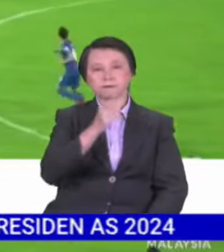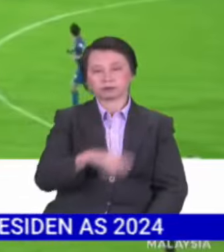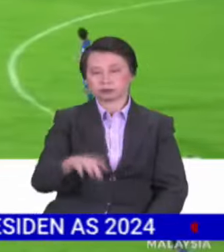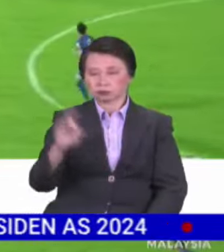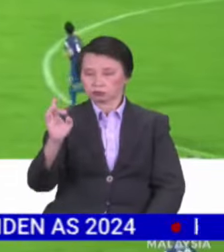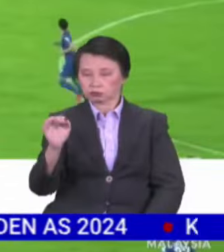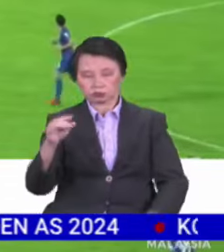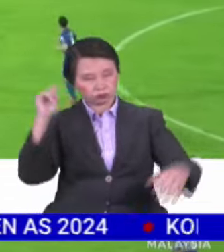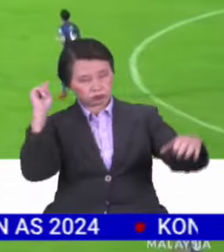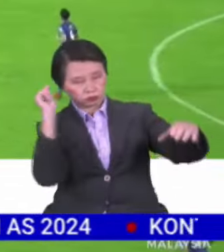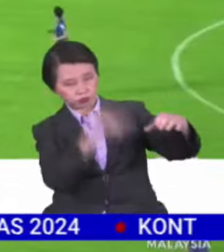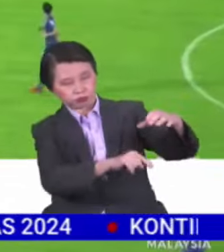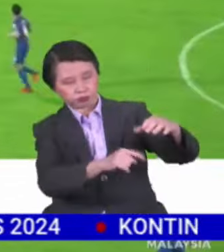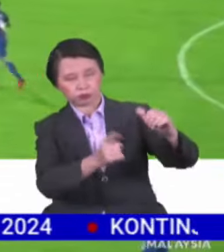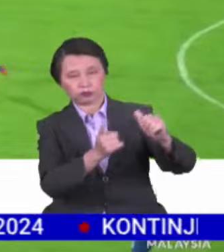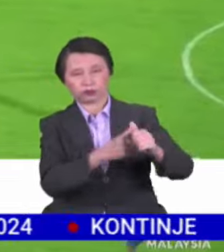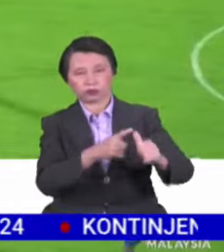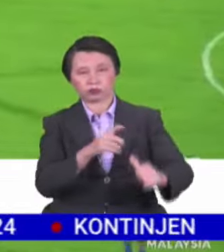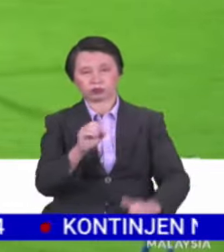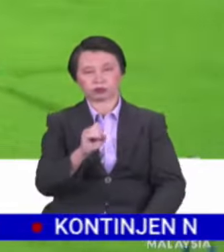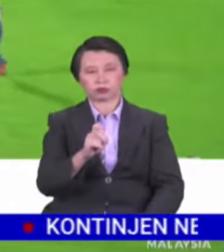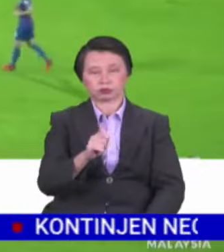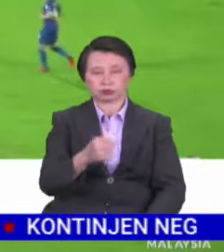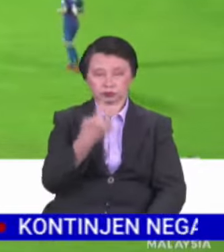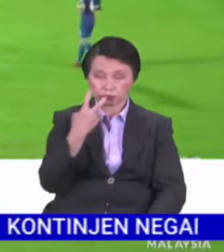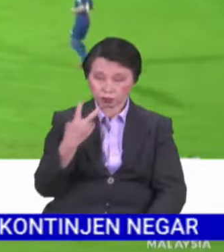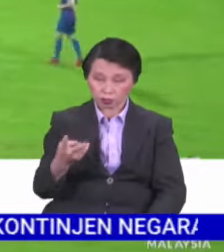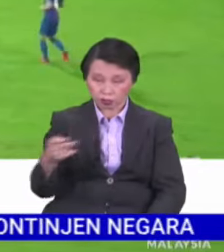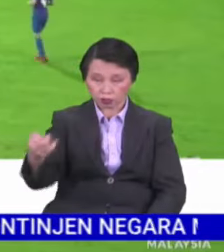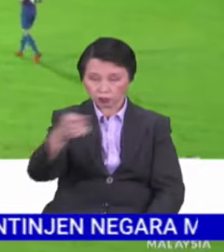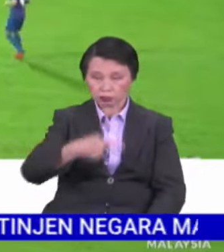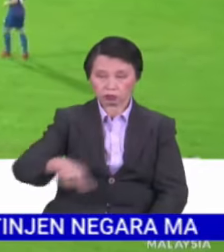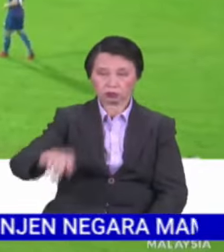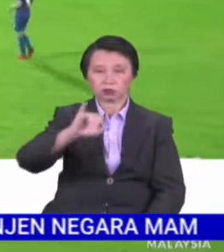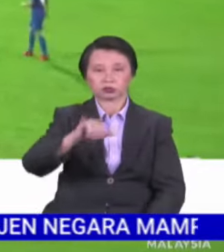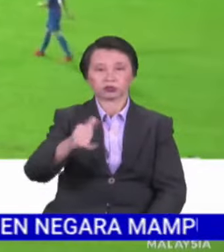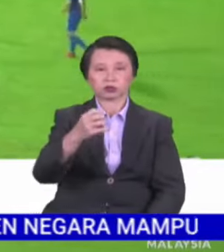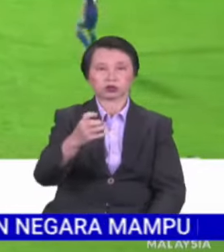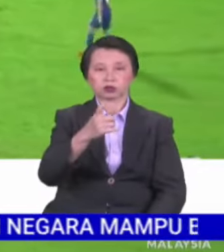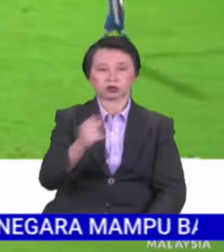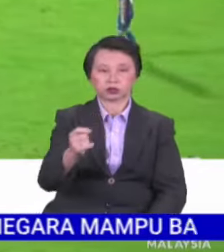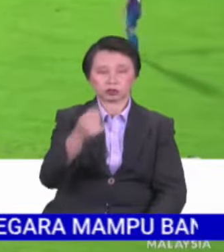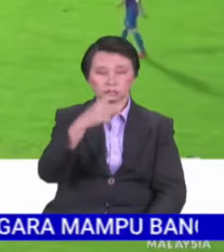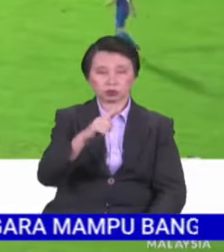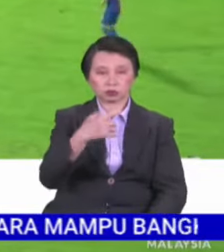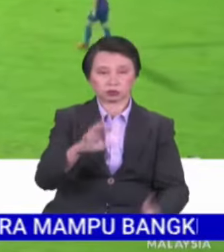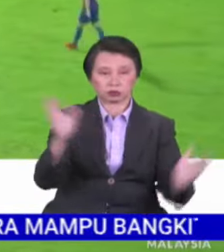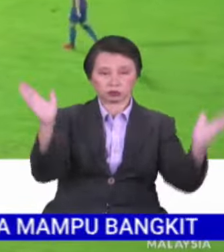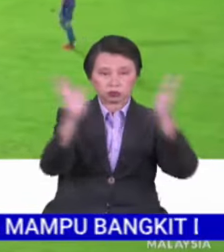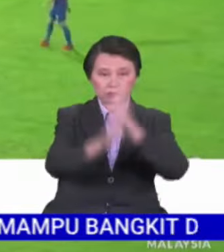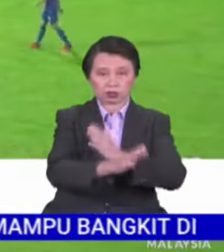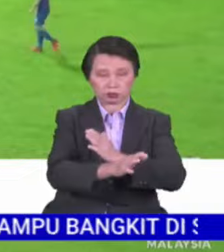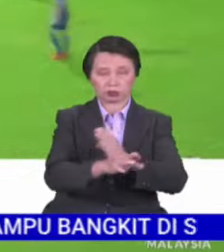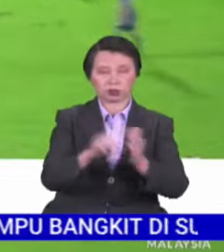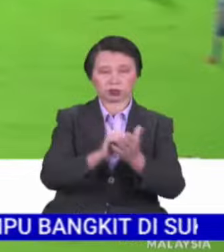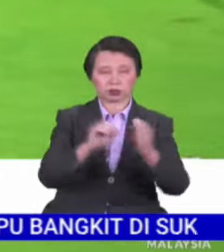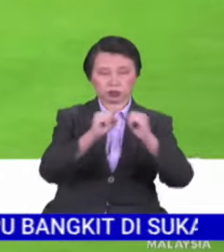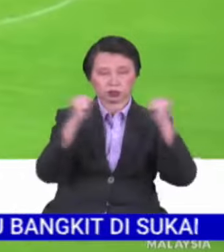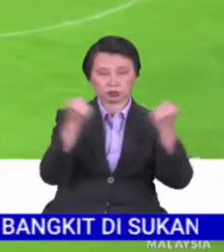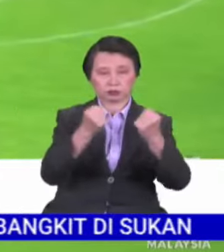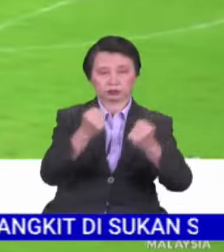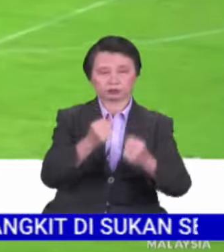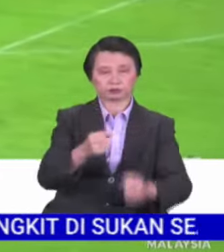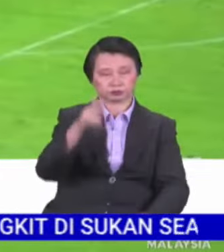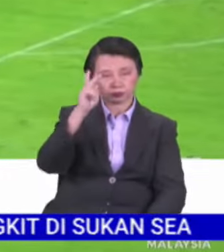dihasilkan pada babak pertama sekaligus menyaksikan JDT pulang dengan bekalan tipis bagi aksi timbal balik di Stadium